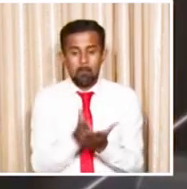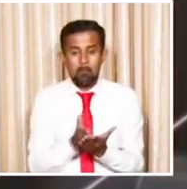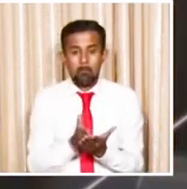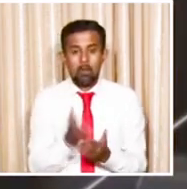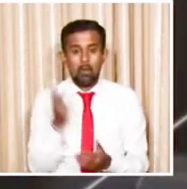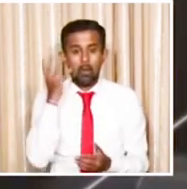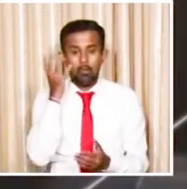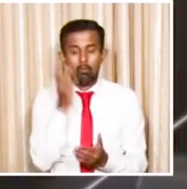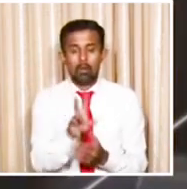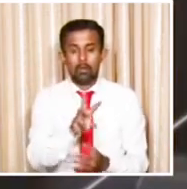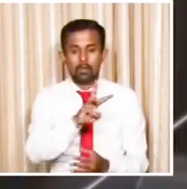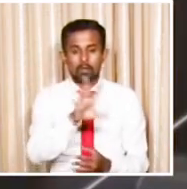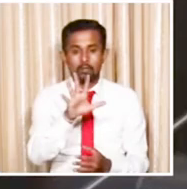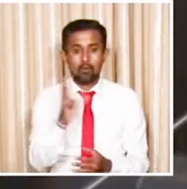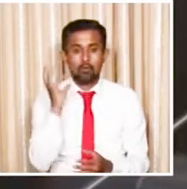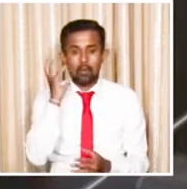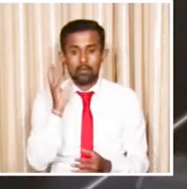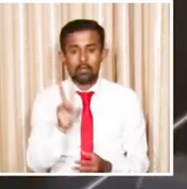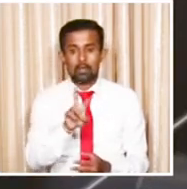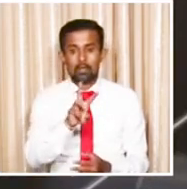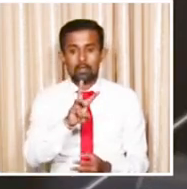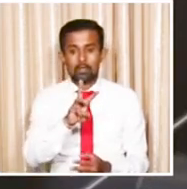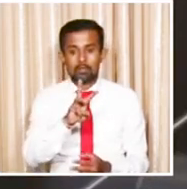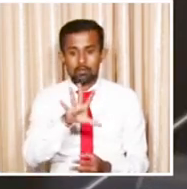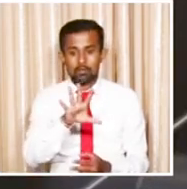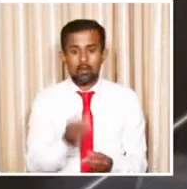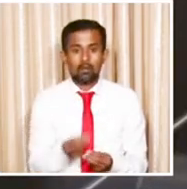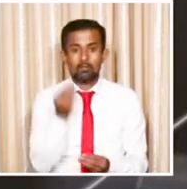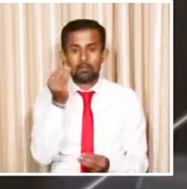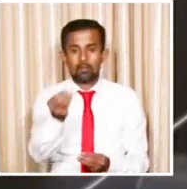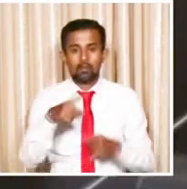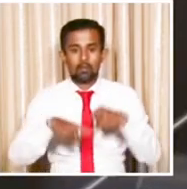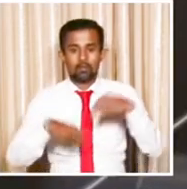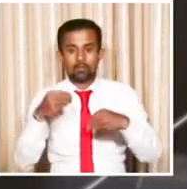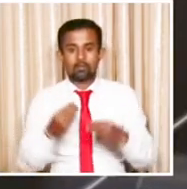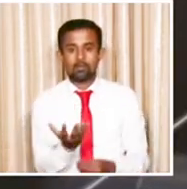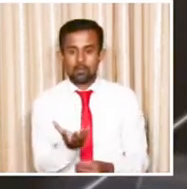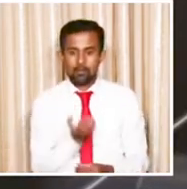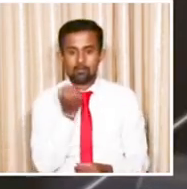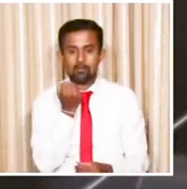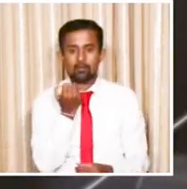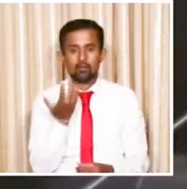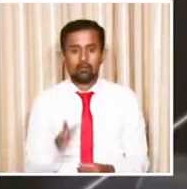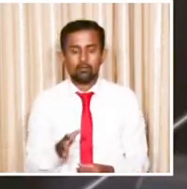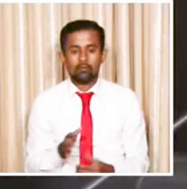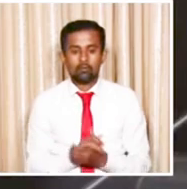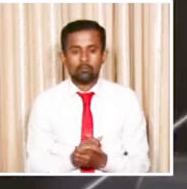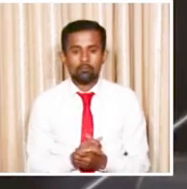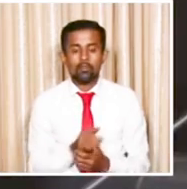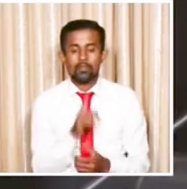පොල් බෑය 35යි මම පොල් ගෙඩිය 35ට දෙනවා කියලා ඡන්දේ ගත්තා. මේ බලන්න කොතනද කතා කරලා තින්නේ